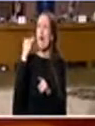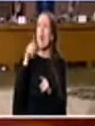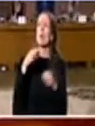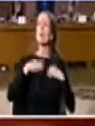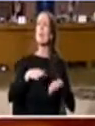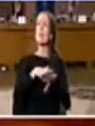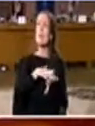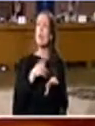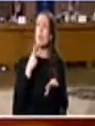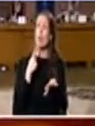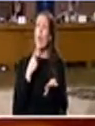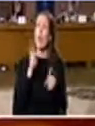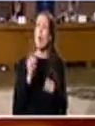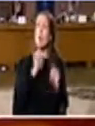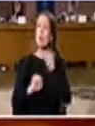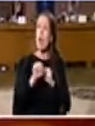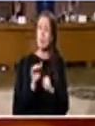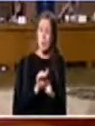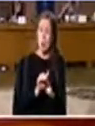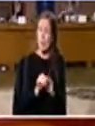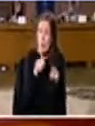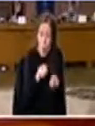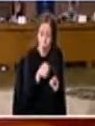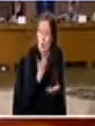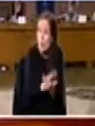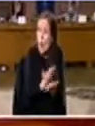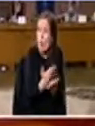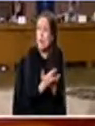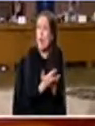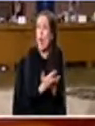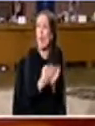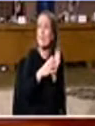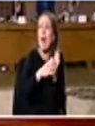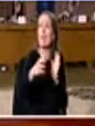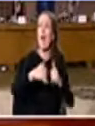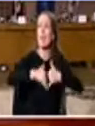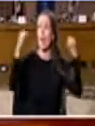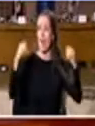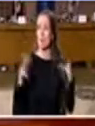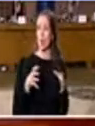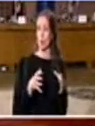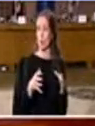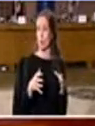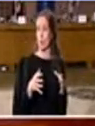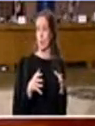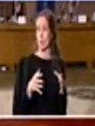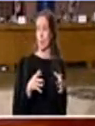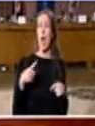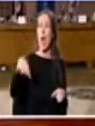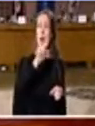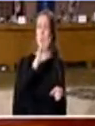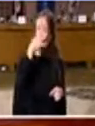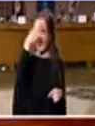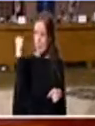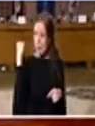su oni osnova i postulat daljeg razvoja celokupnog društva. Ali nemojte zaboraviti, ima i